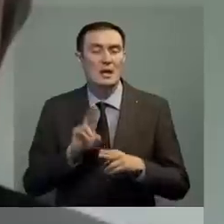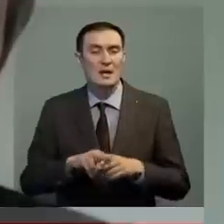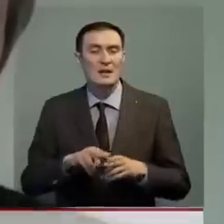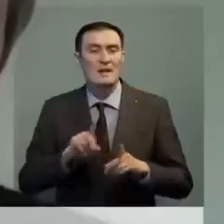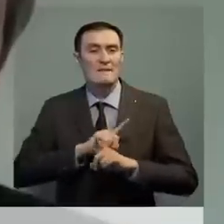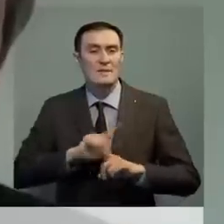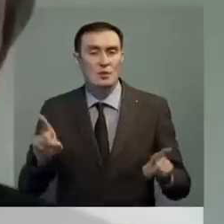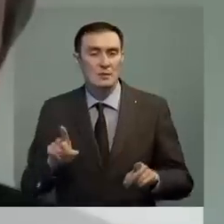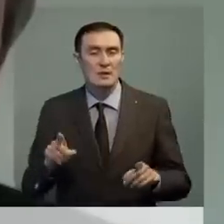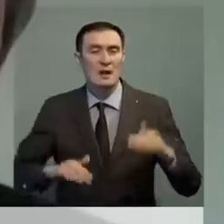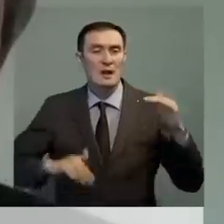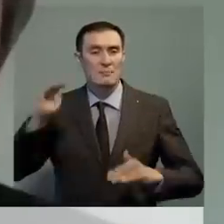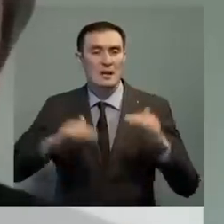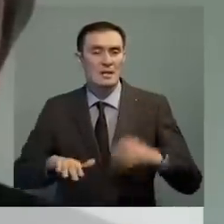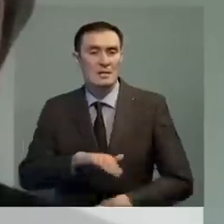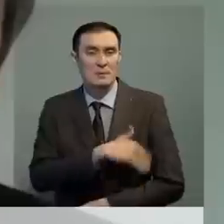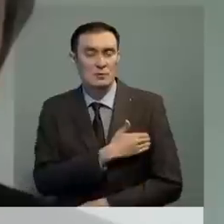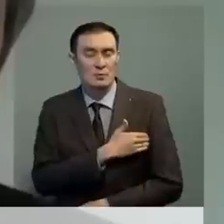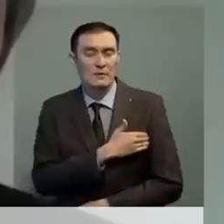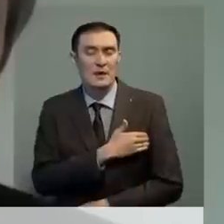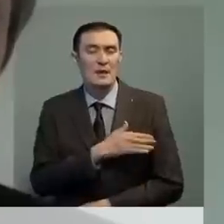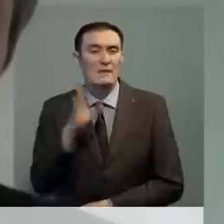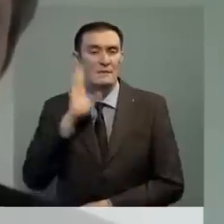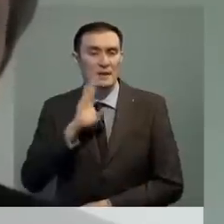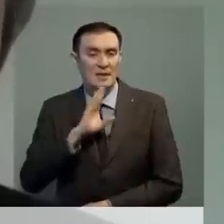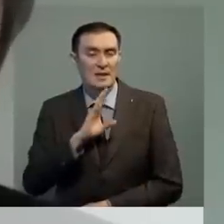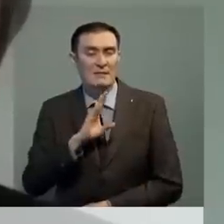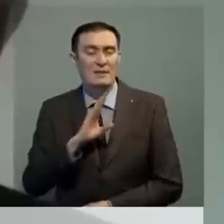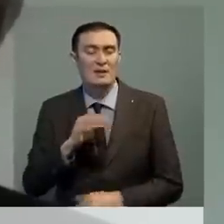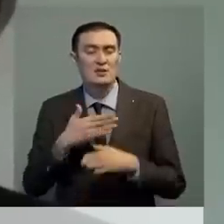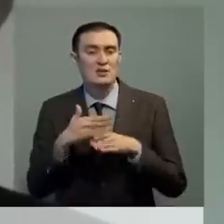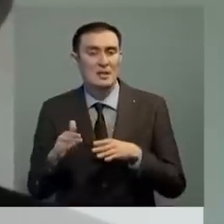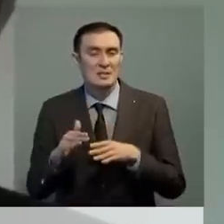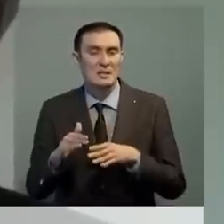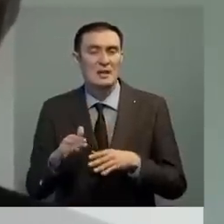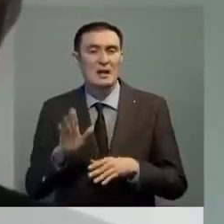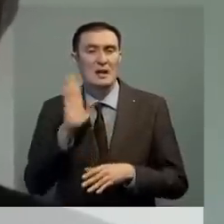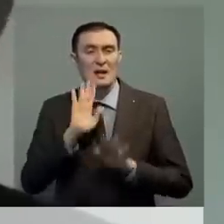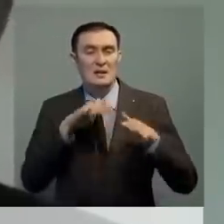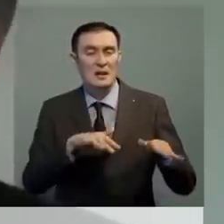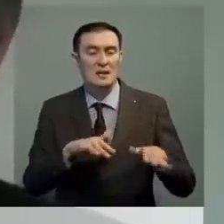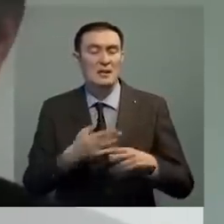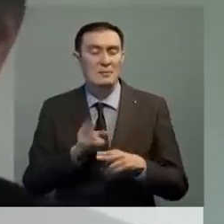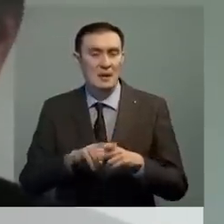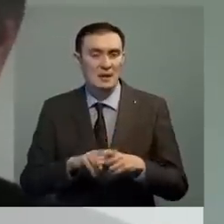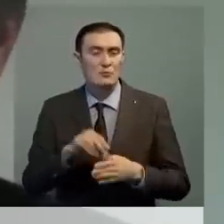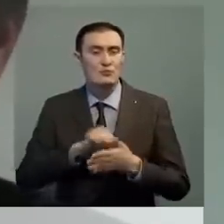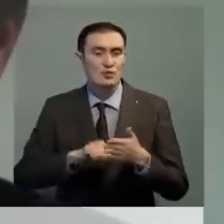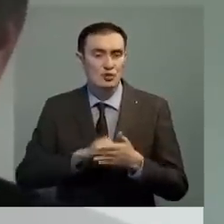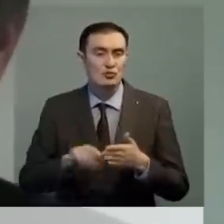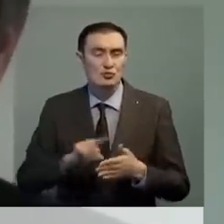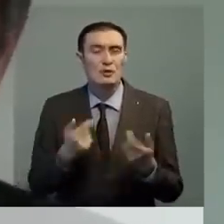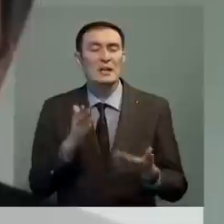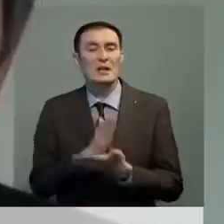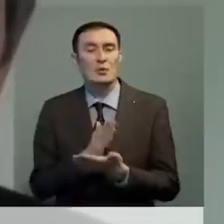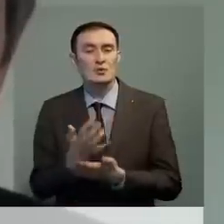феномен Эль-Ниньо, колебания температуры поверхностного слоя воды в экваториальной части Тихого океана. И в зависимости от того, где